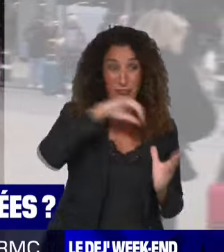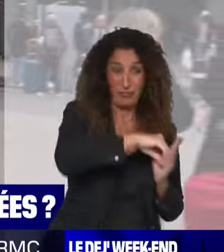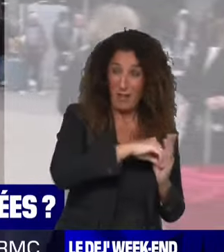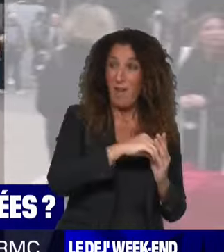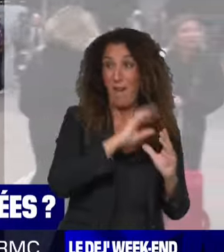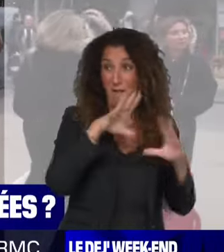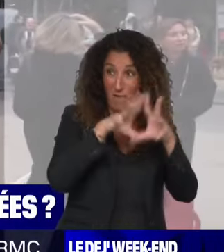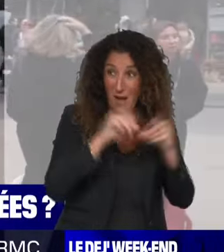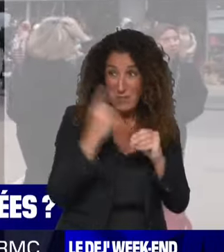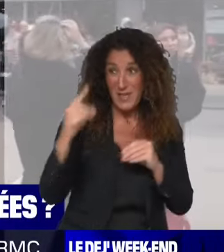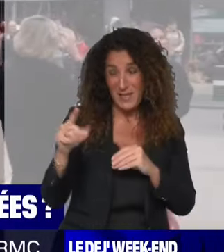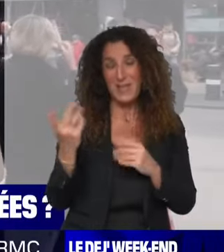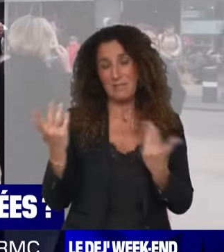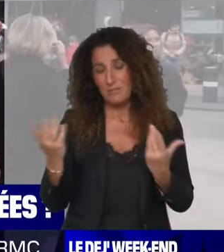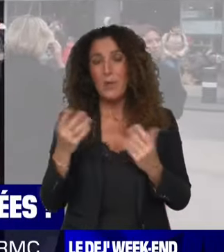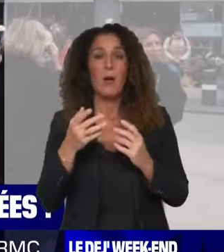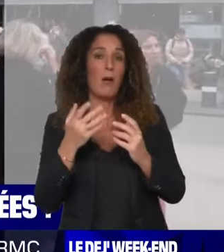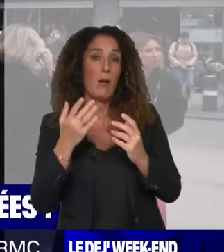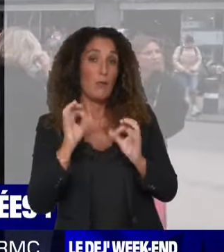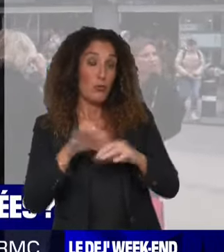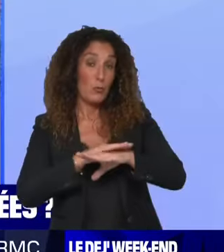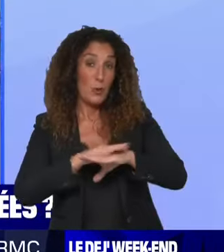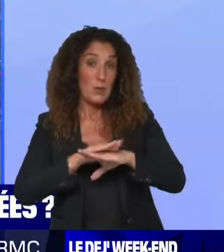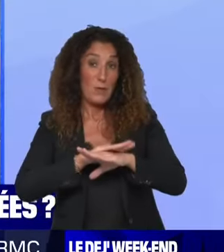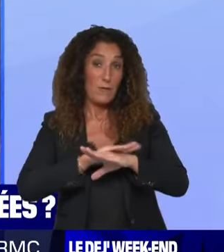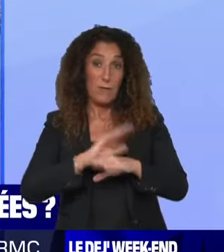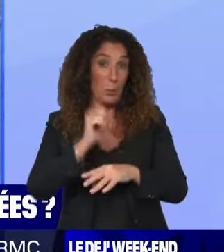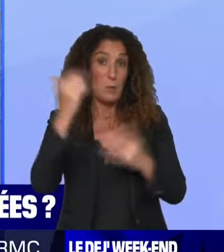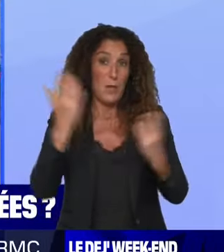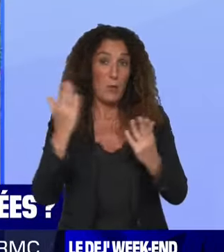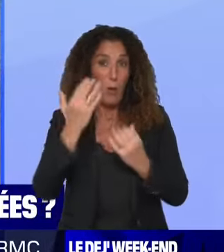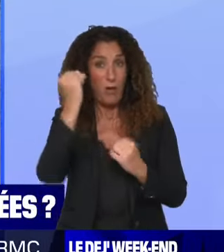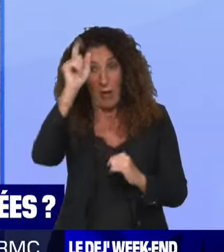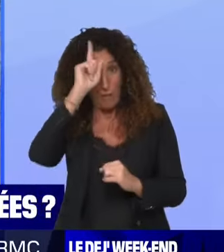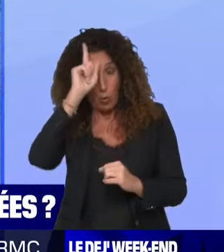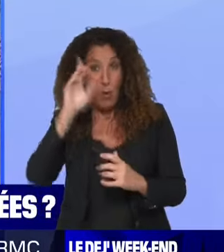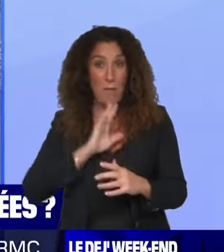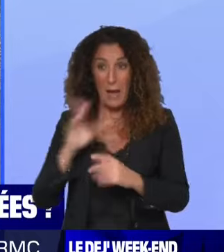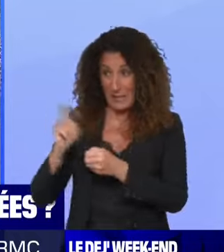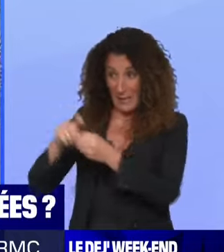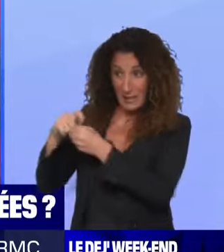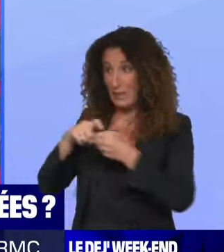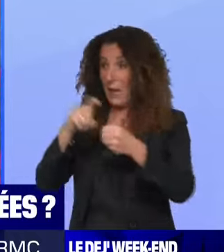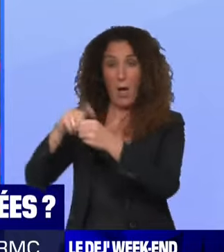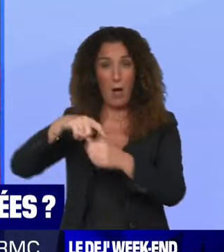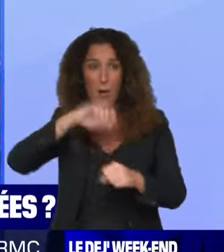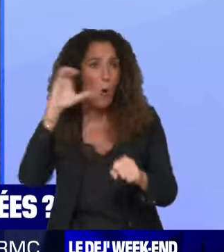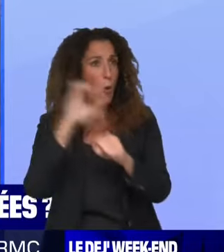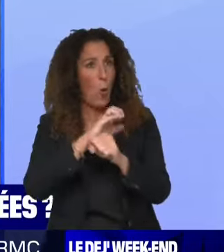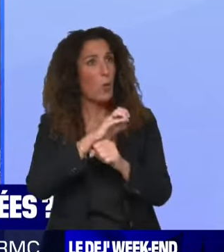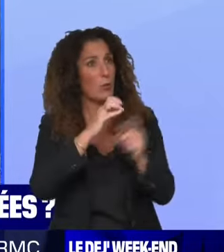Pau. Et vous l'avez dit Valentin, le motif principal de cette grève, c'est que les syndicats s'opposent au